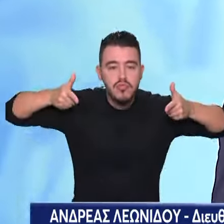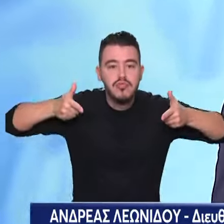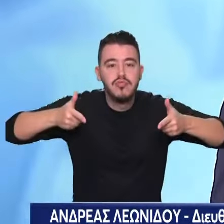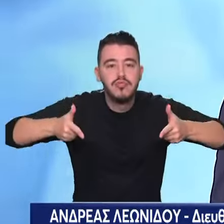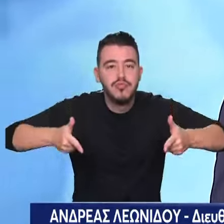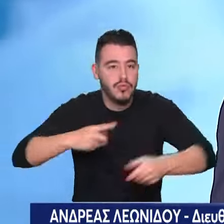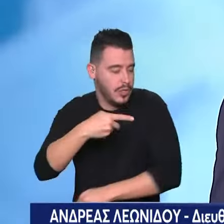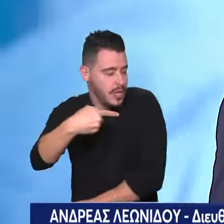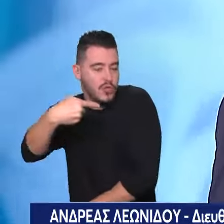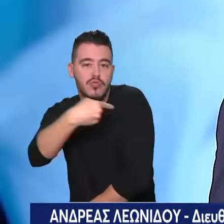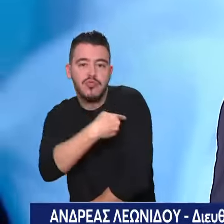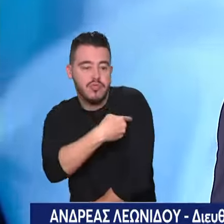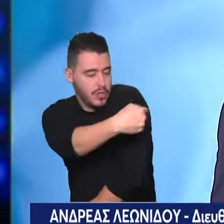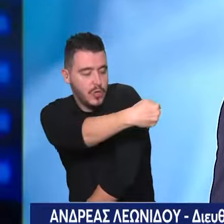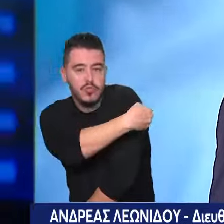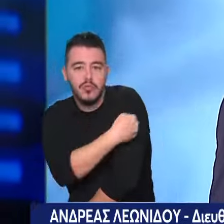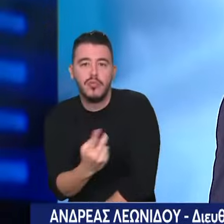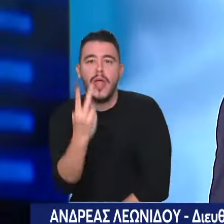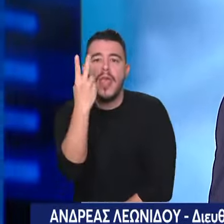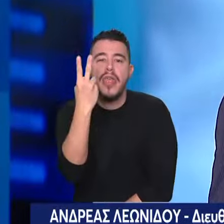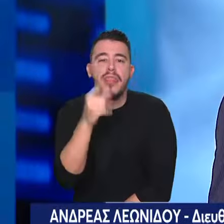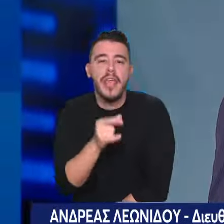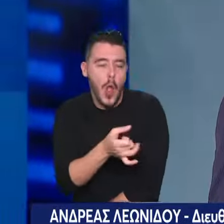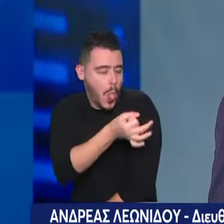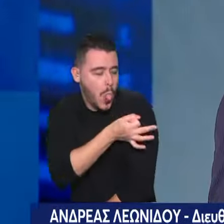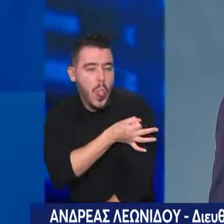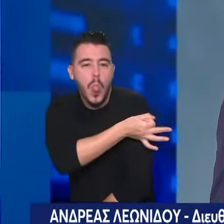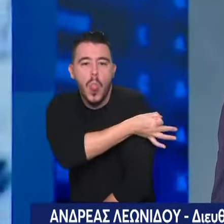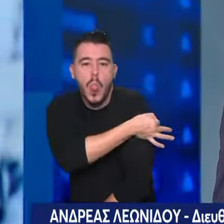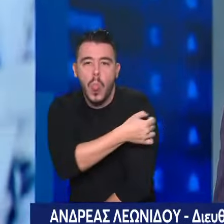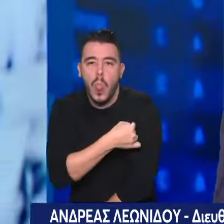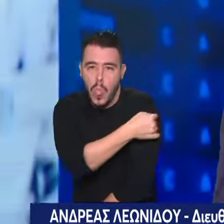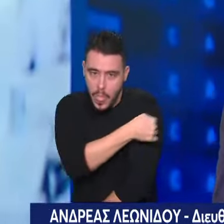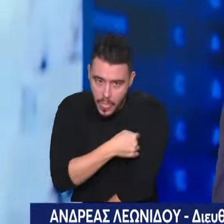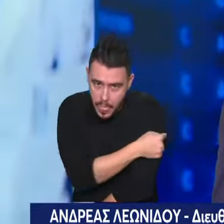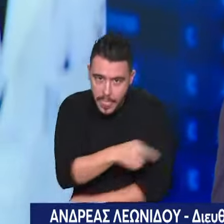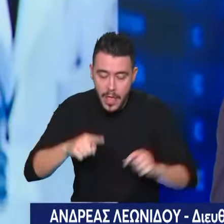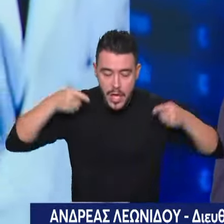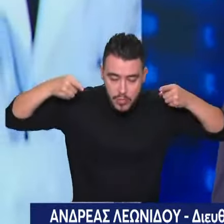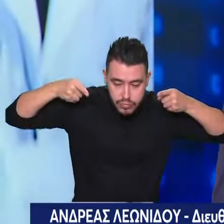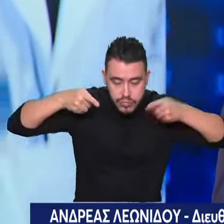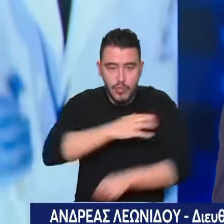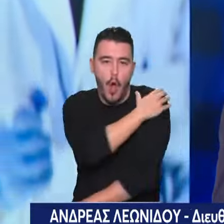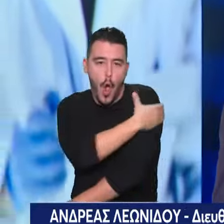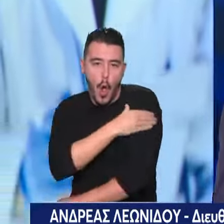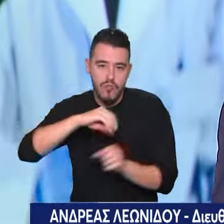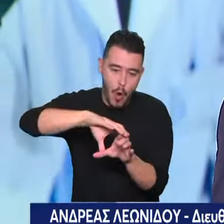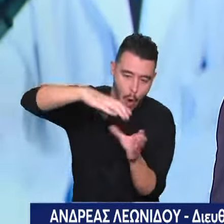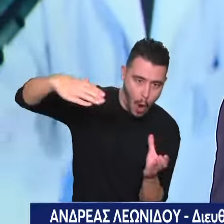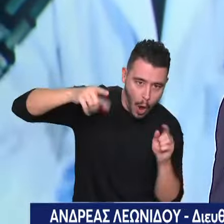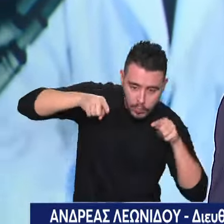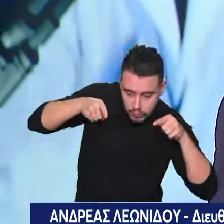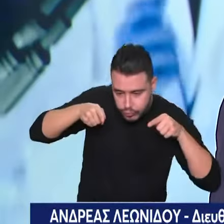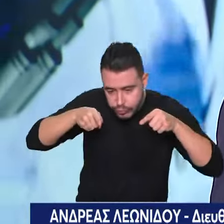λιγότερα από 4 χιλιοστά, ούτε ράματα δεν υπάρχουν. Μπαίνουμε μέσα στον ώμο, καθαρίζουμε τη φλεγμονή, απελευθερώνουμε τους ιστούς,